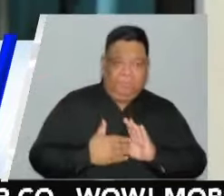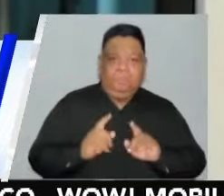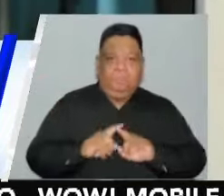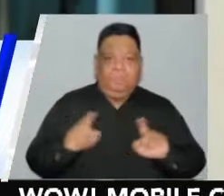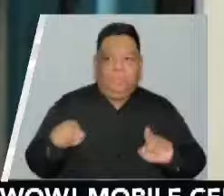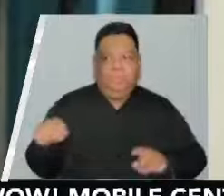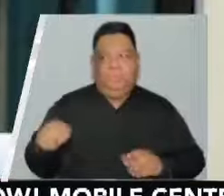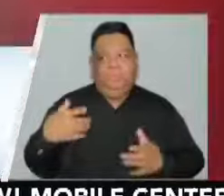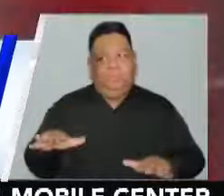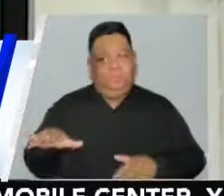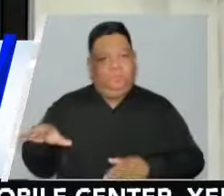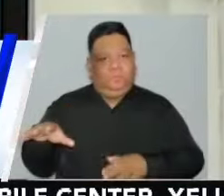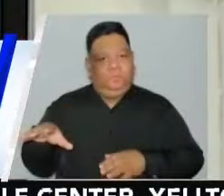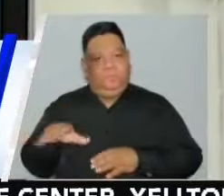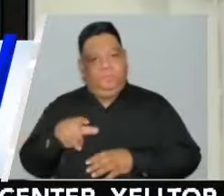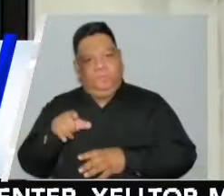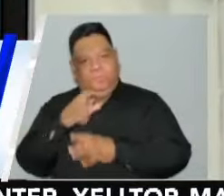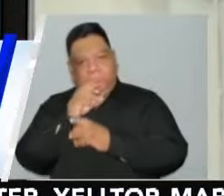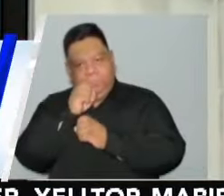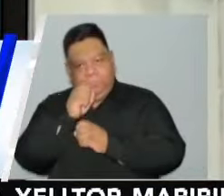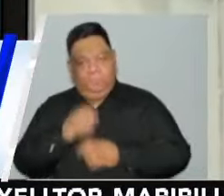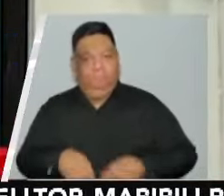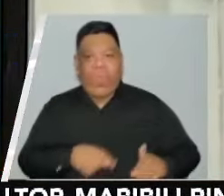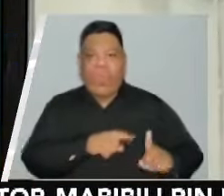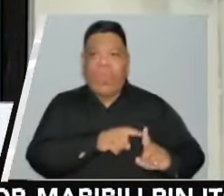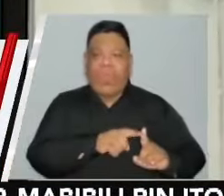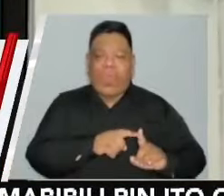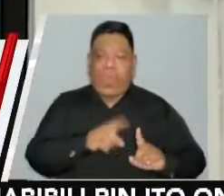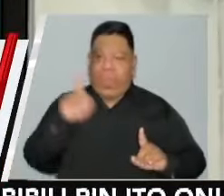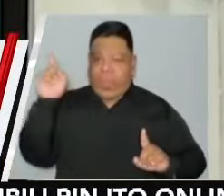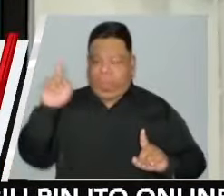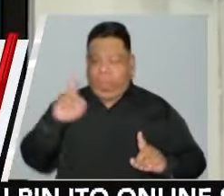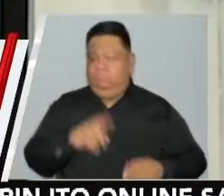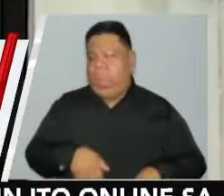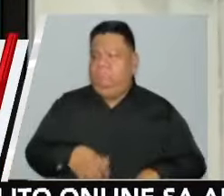naman ni Rivera ang paratang. Pagdating ko po, hinuli na lang po.